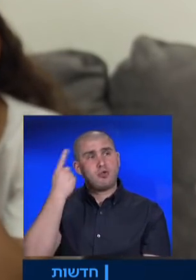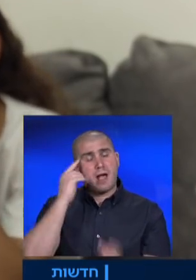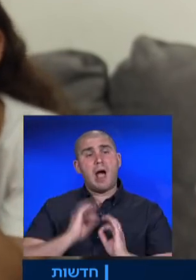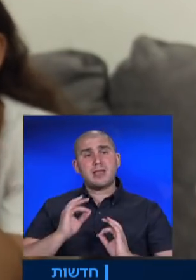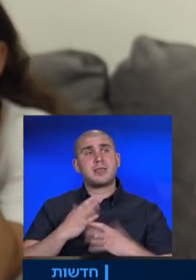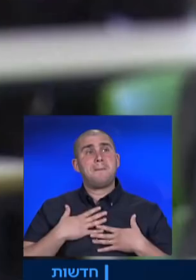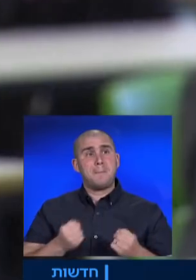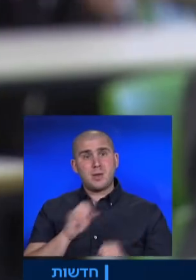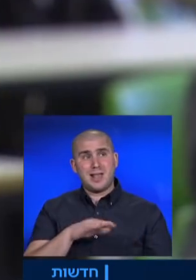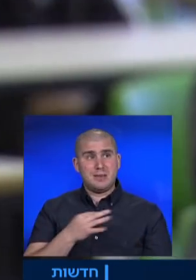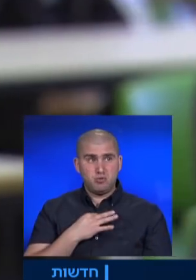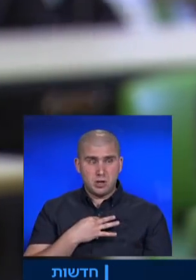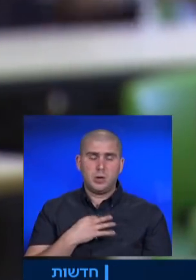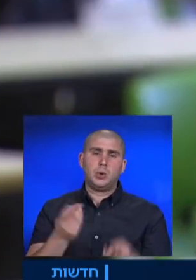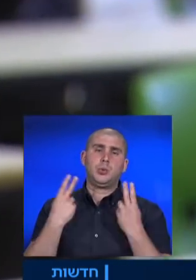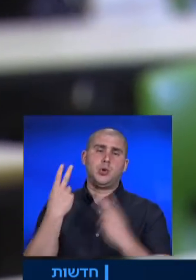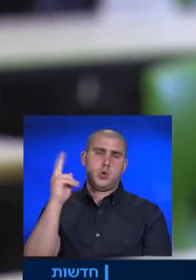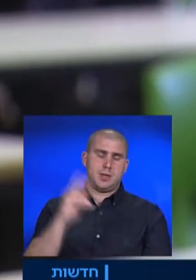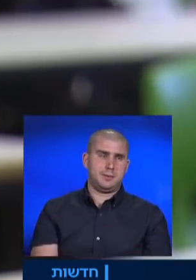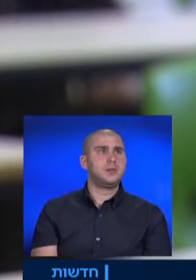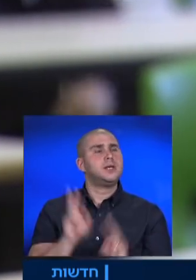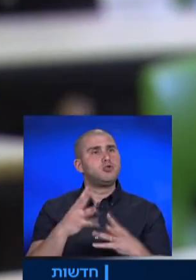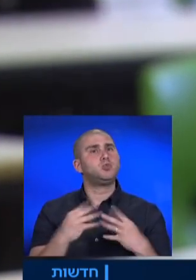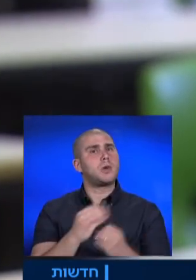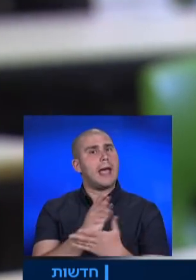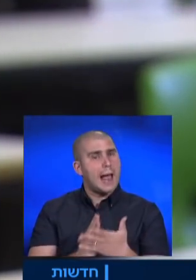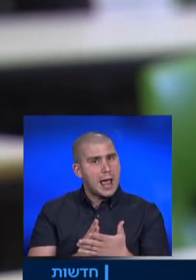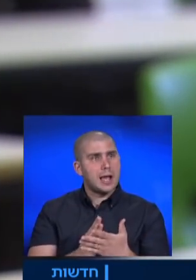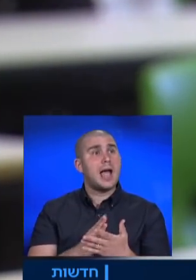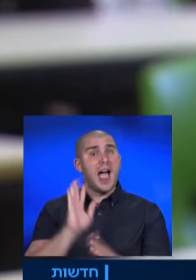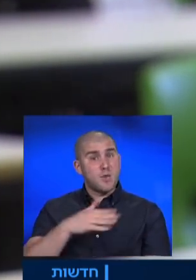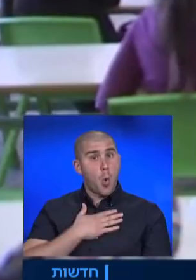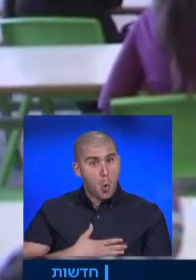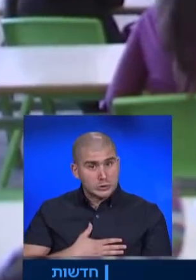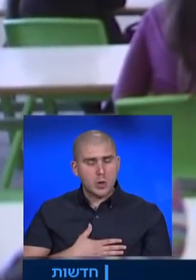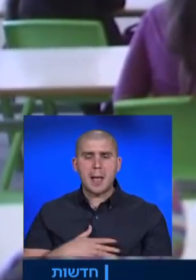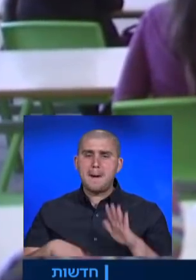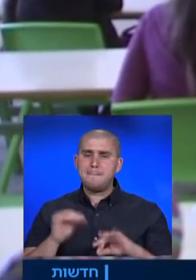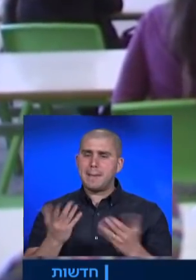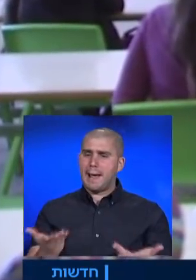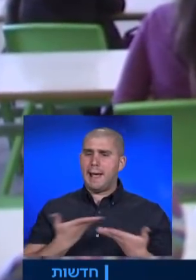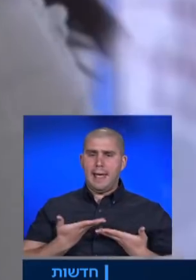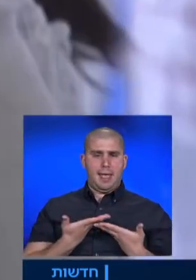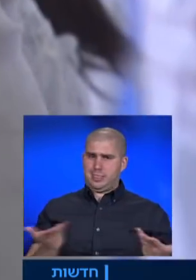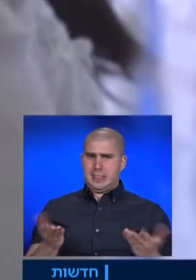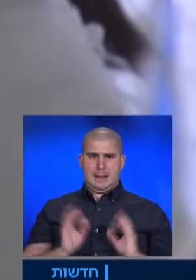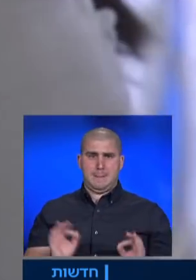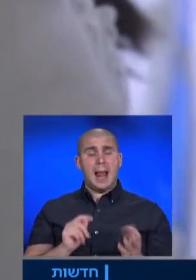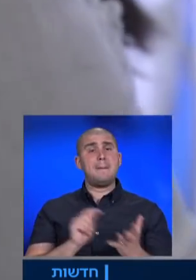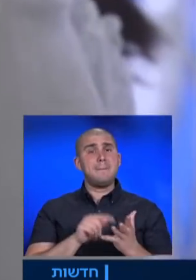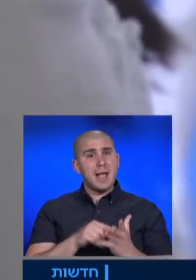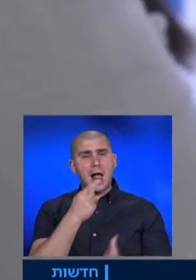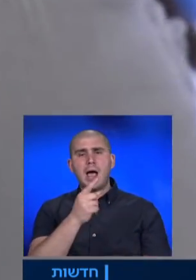שלי הרבה יותר חשוב. ויש משפחות שגם לא רצו, הבחירה לא הייתה נתונה בידיהן, משום שלא כל בתי